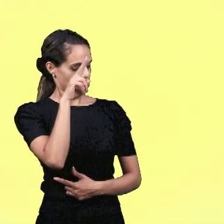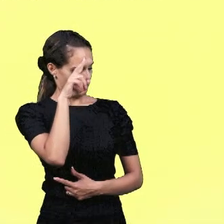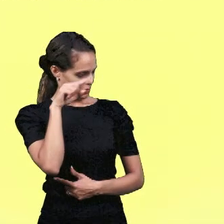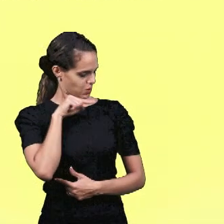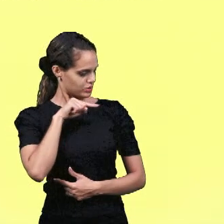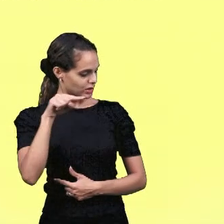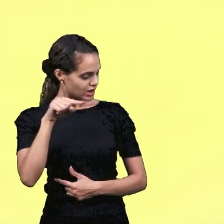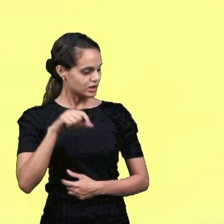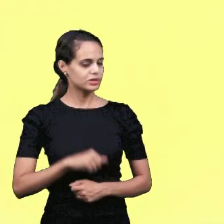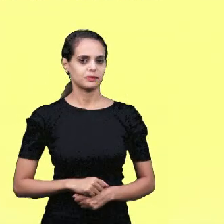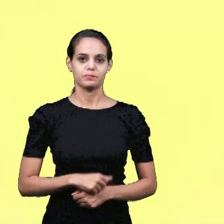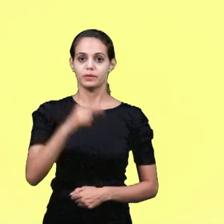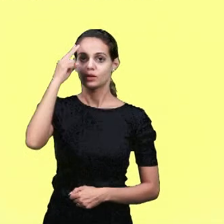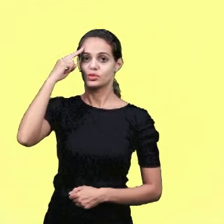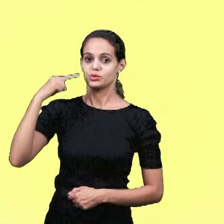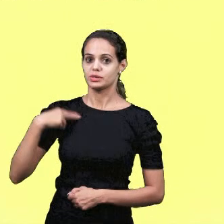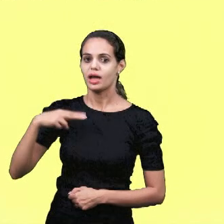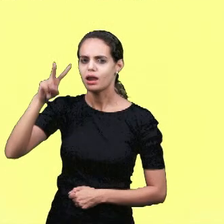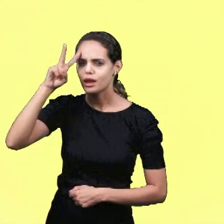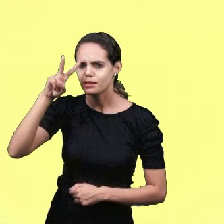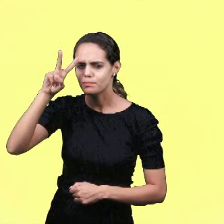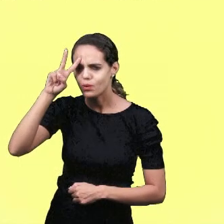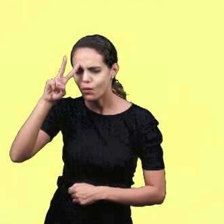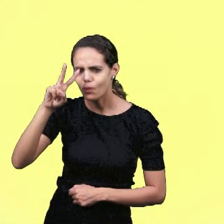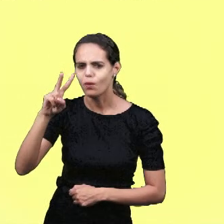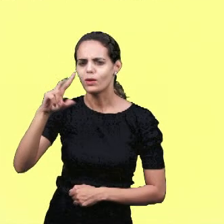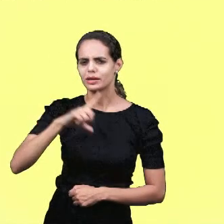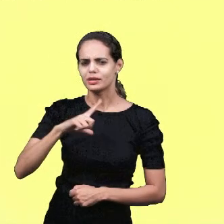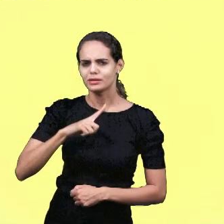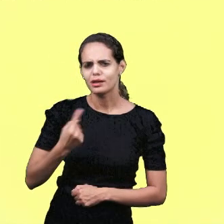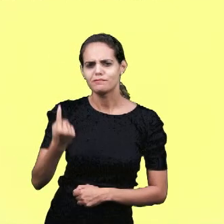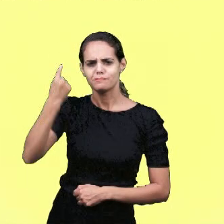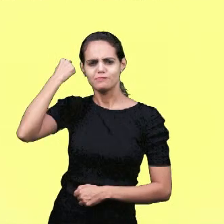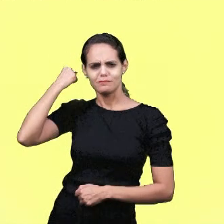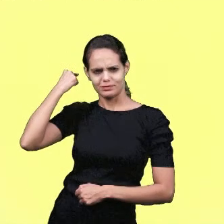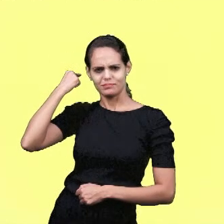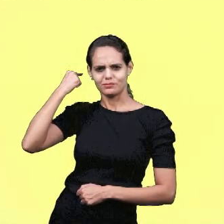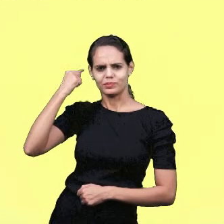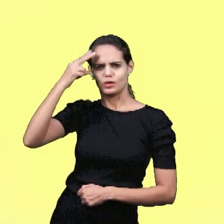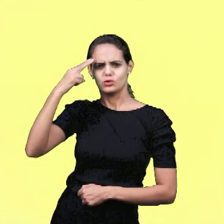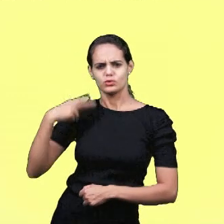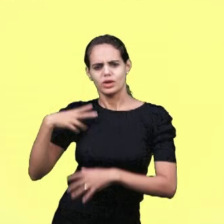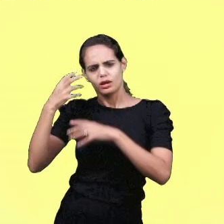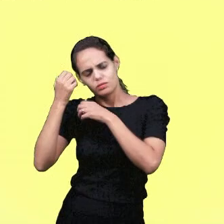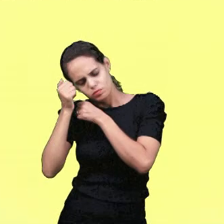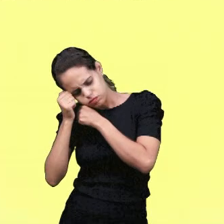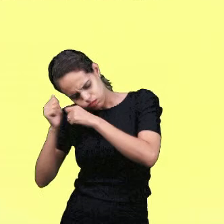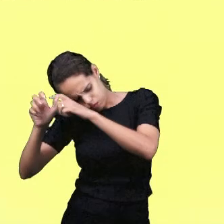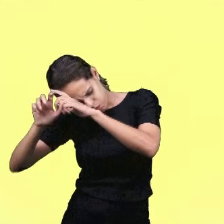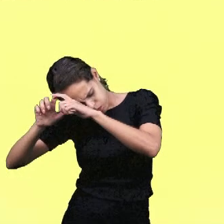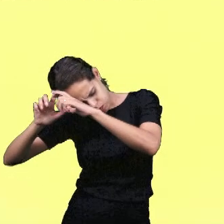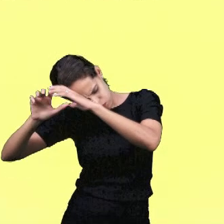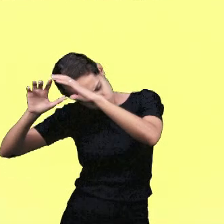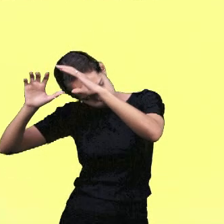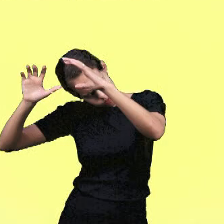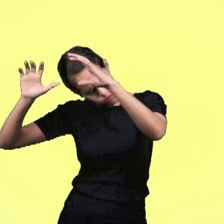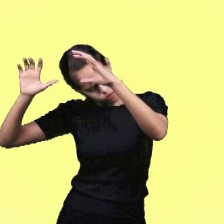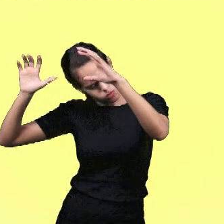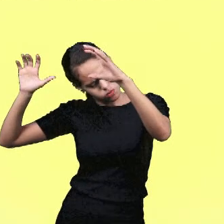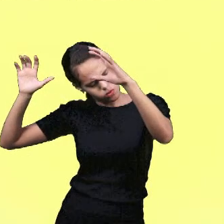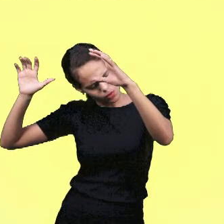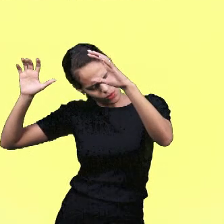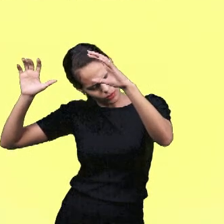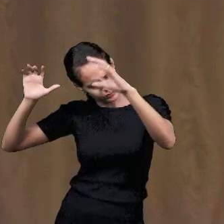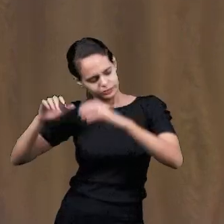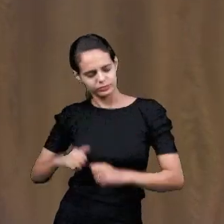vous rappelez du rêve? Joseph a rêvé qu'il était en train de ramasser le blé avec ses frères et en les ramassant dans des